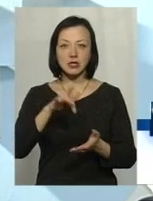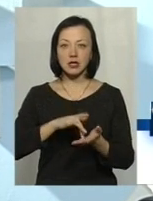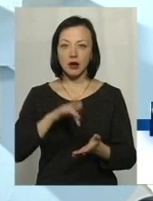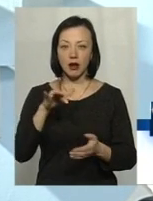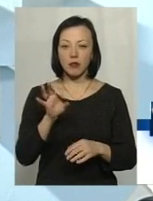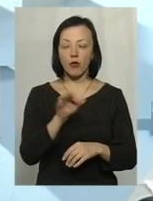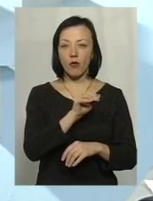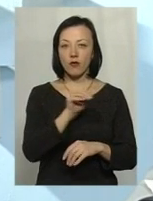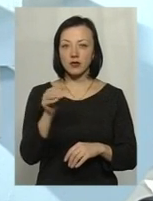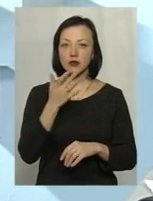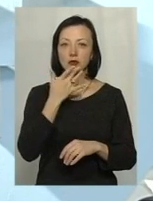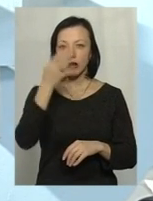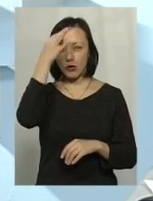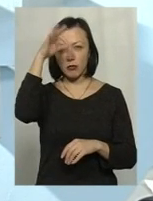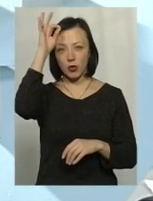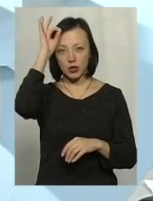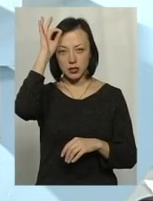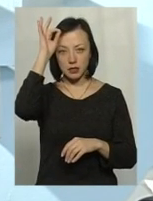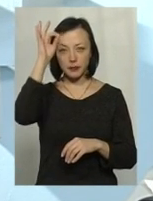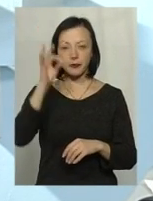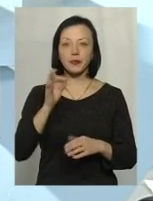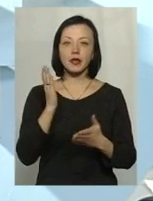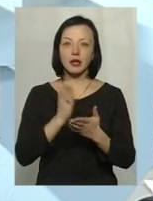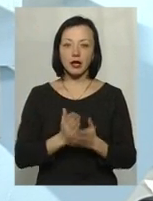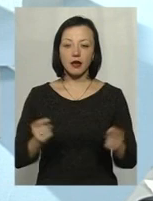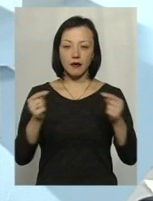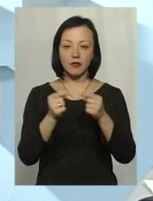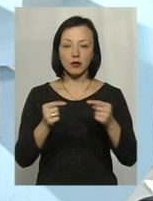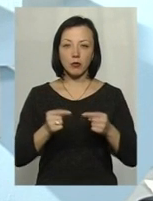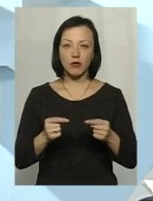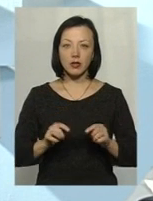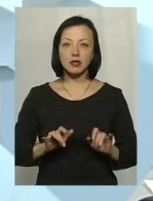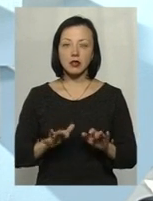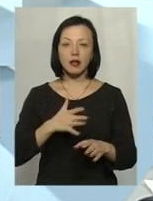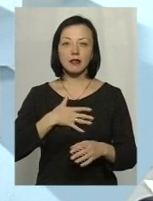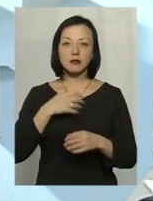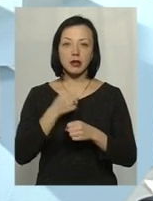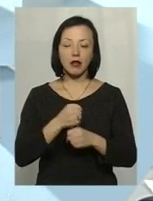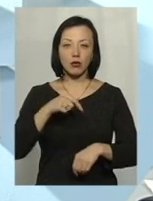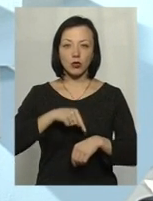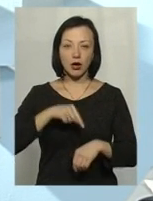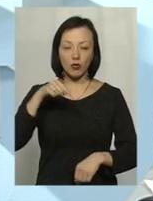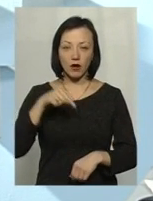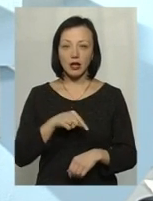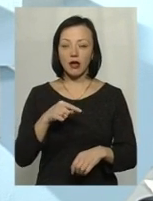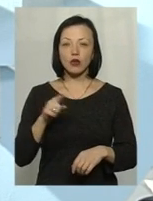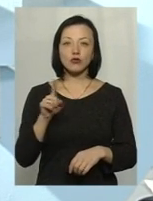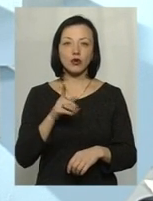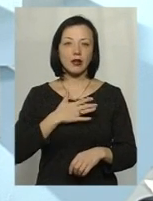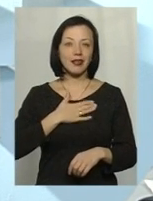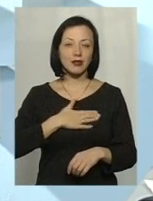Центральному офісі Національної поліції. Є відповідні заходи дисциплінарного реагування щодо